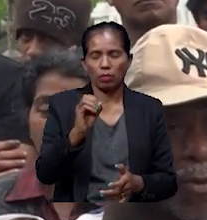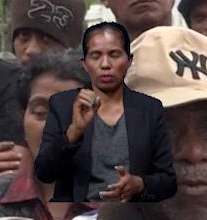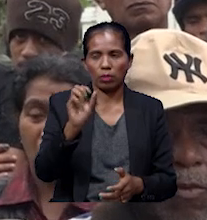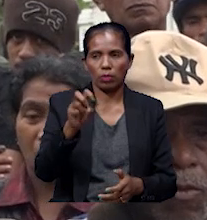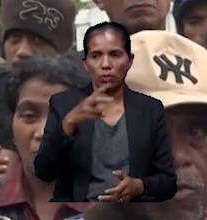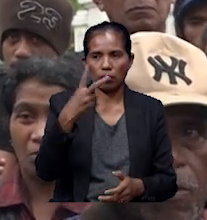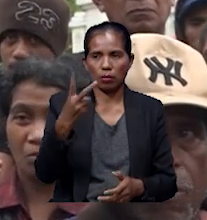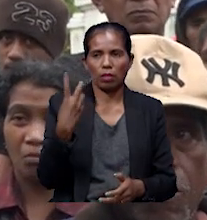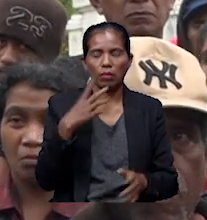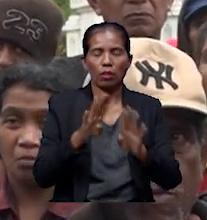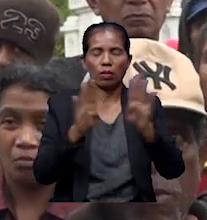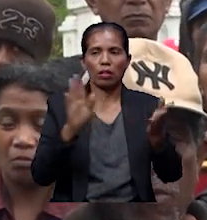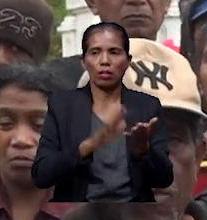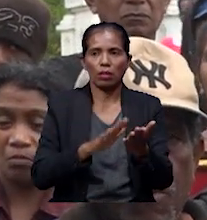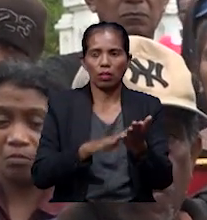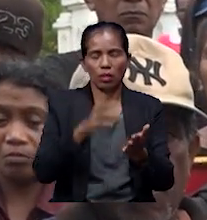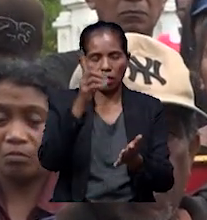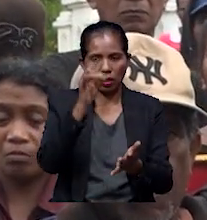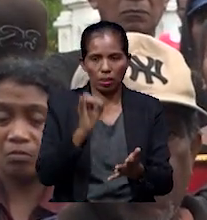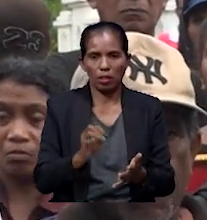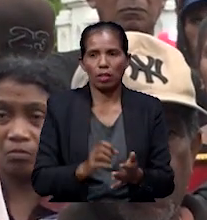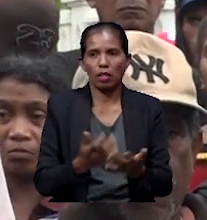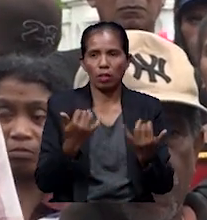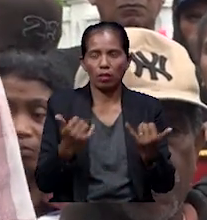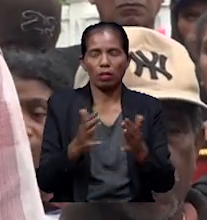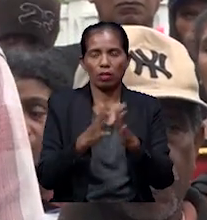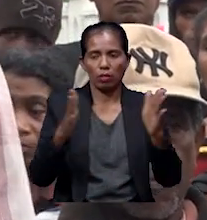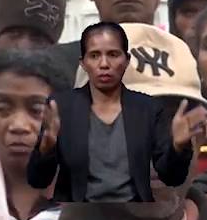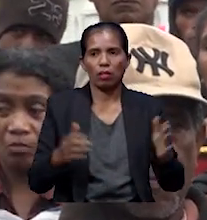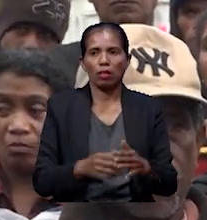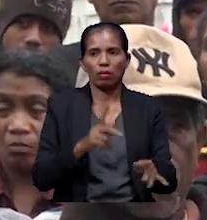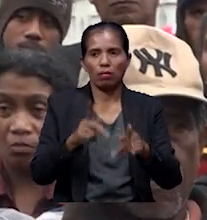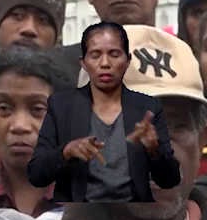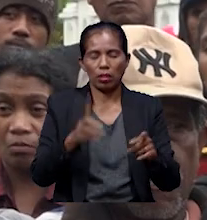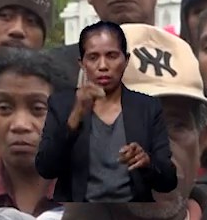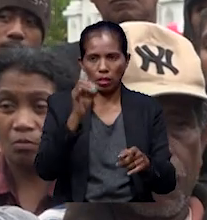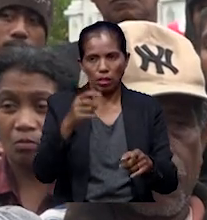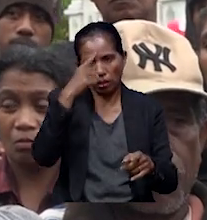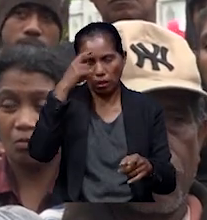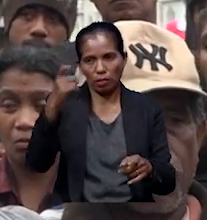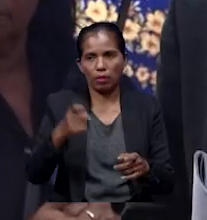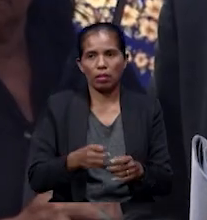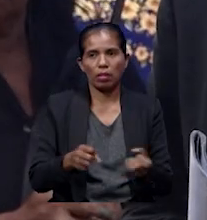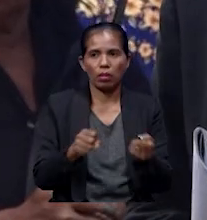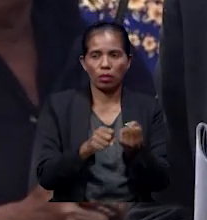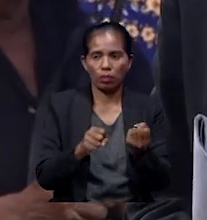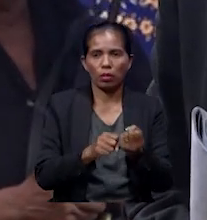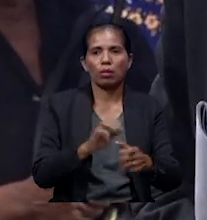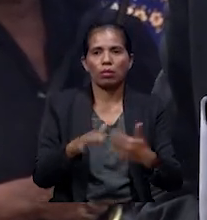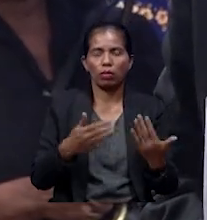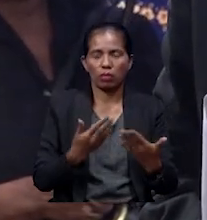2020 ami sekolah ini ia dili agora nese bot kune sido dili tamba ninya kontribusi hotu